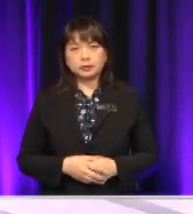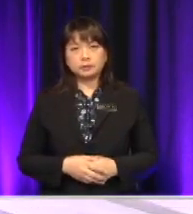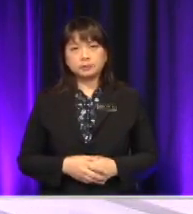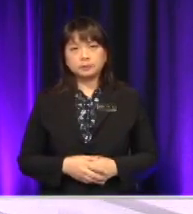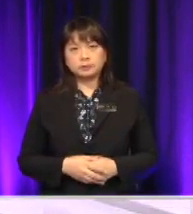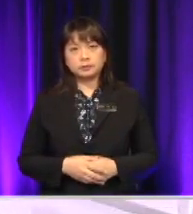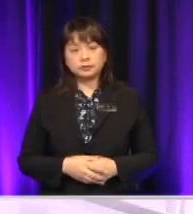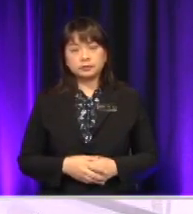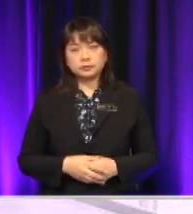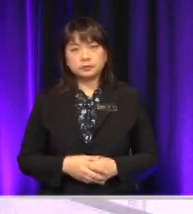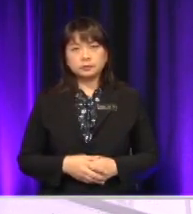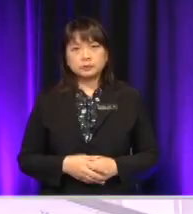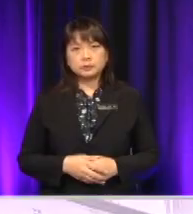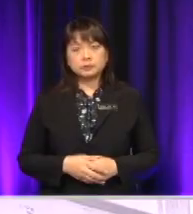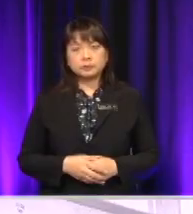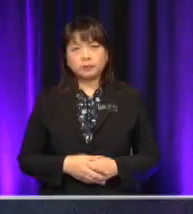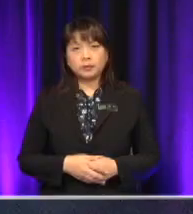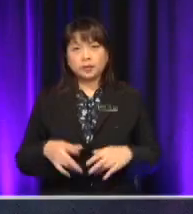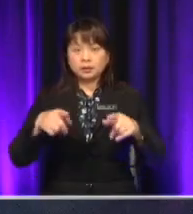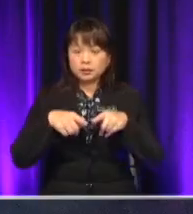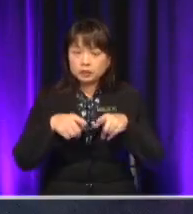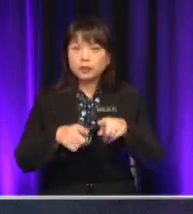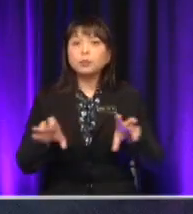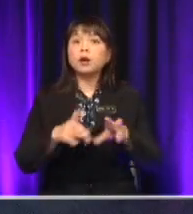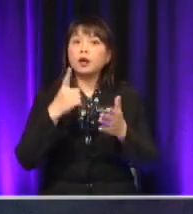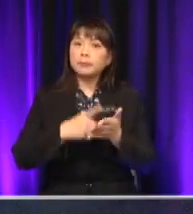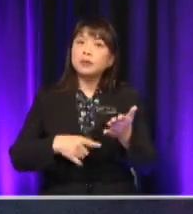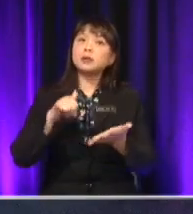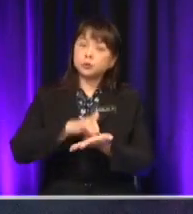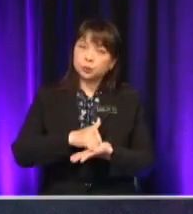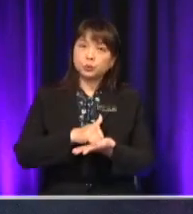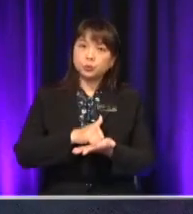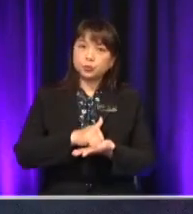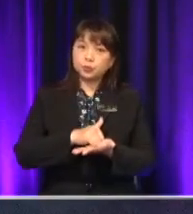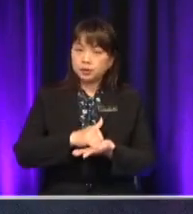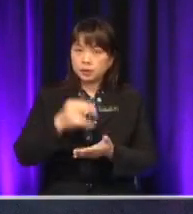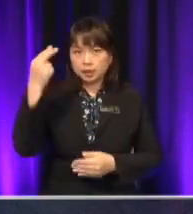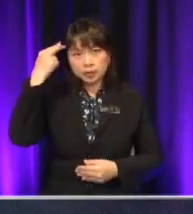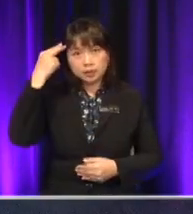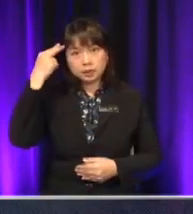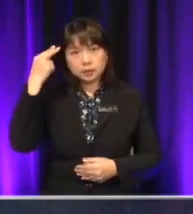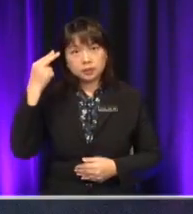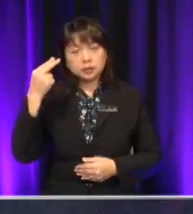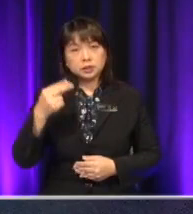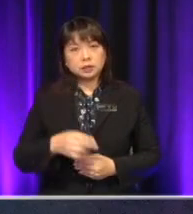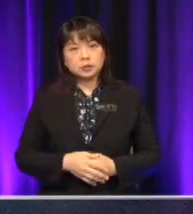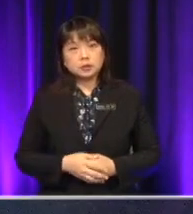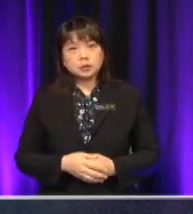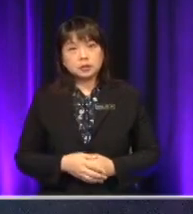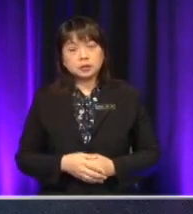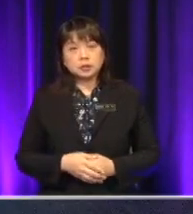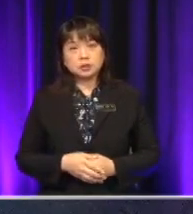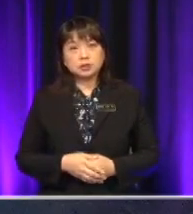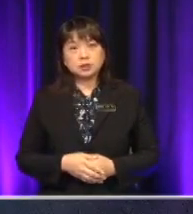2, 3. Tengah buat apa tu Hanif? Ya, cikgu. Tengah buat apa? Saya tengah ukur meja, cikgu. Sekejap, saya nak mula balik. Guna apa ukur